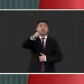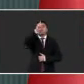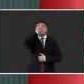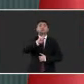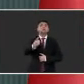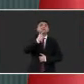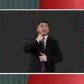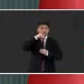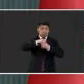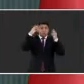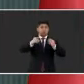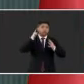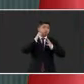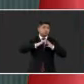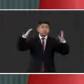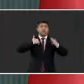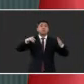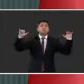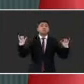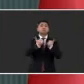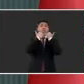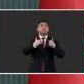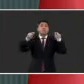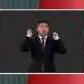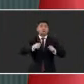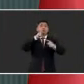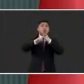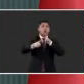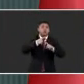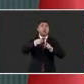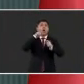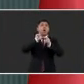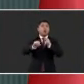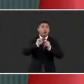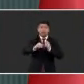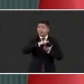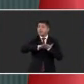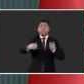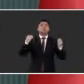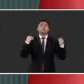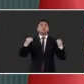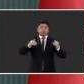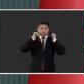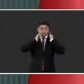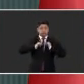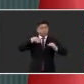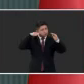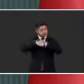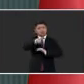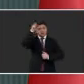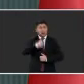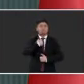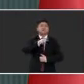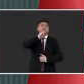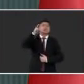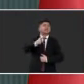yılını gururla kutlayacağımız bir siyasi ve ekonomik iklime kavuşmuş olarak sokmakta